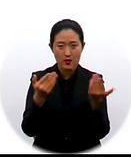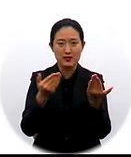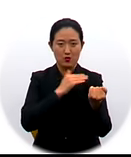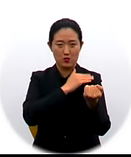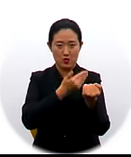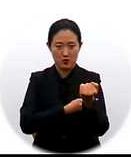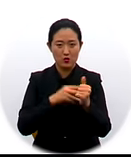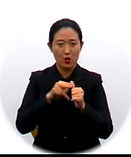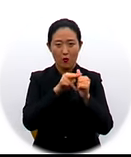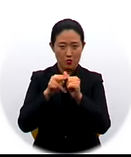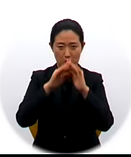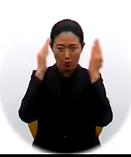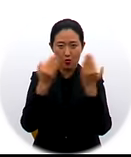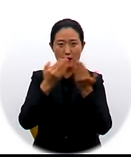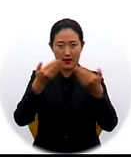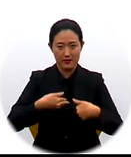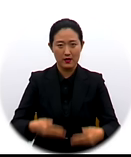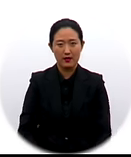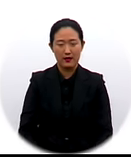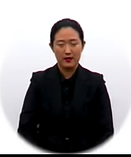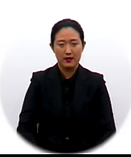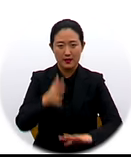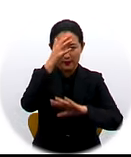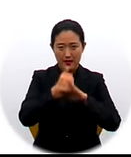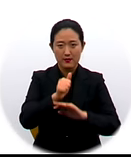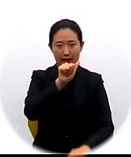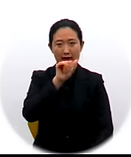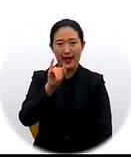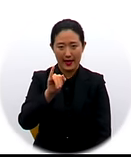실제로는 직무 역량 중심 채용과 맥락상 크게 다르지 않아요. 이런